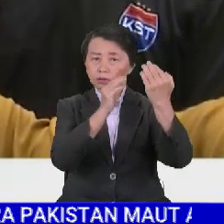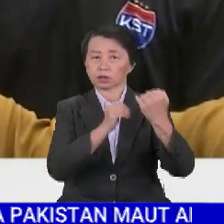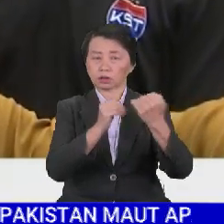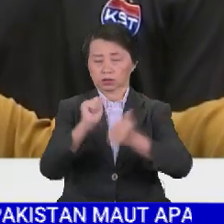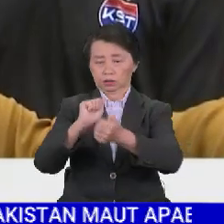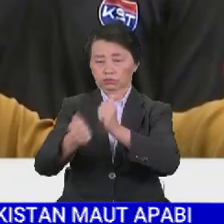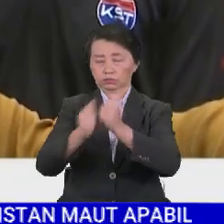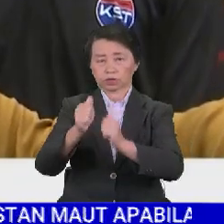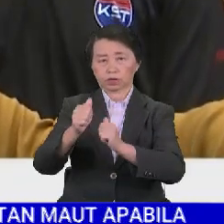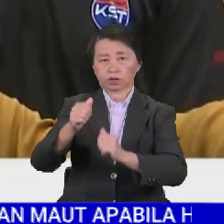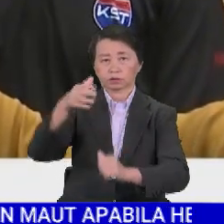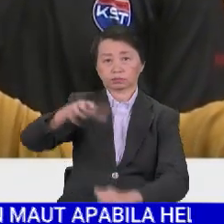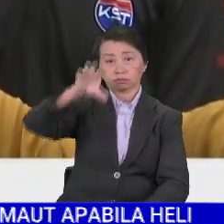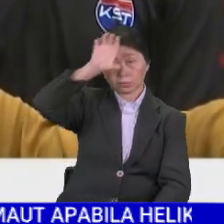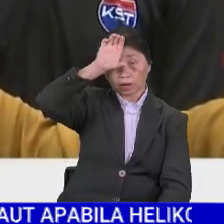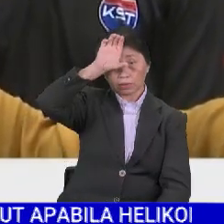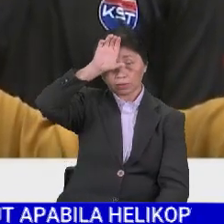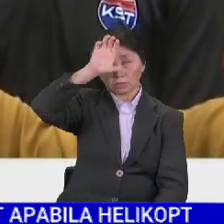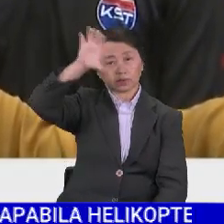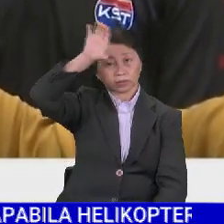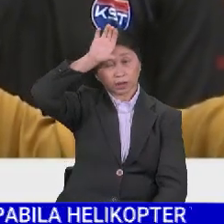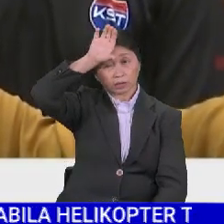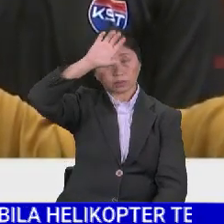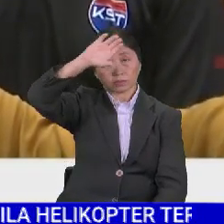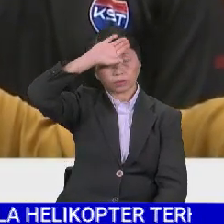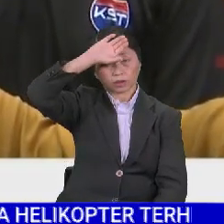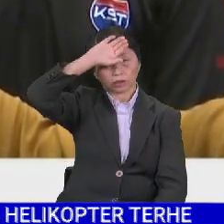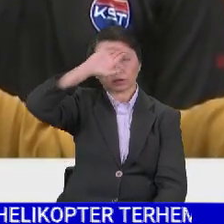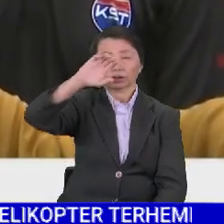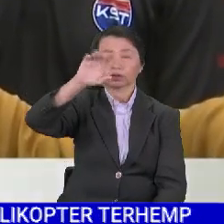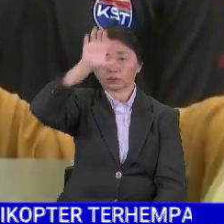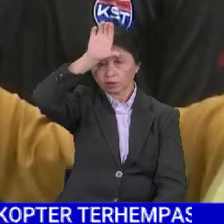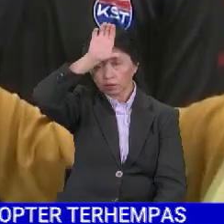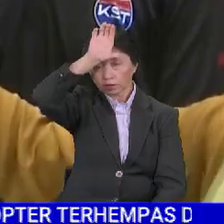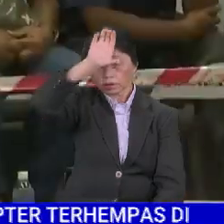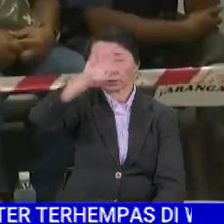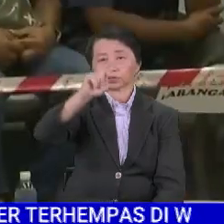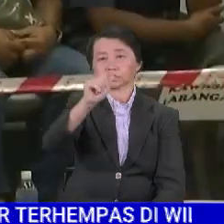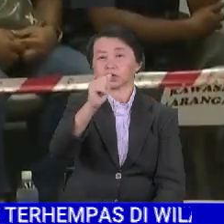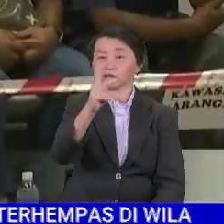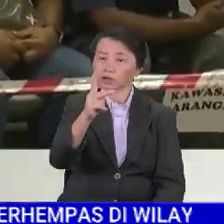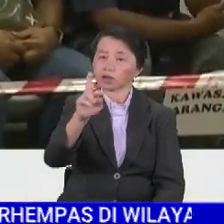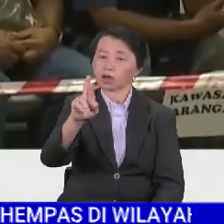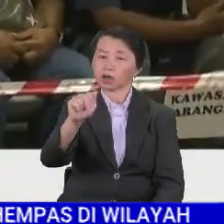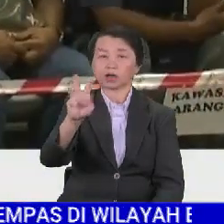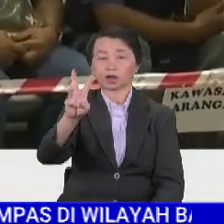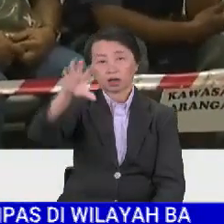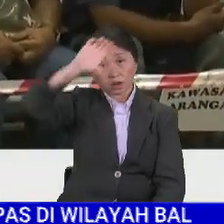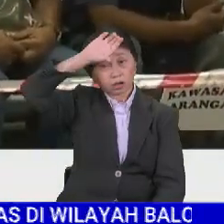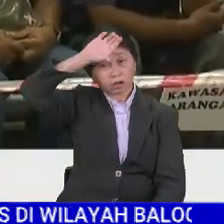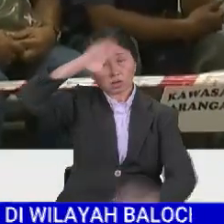sukan takraw ini yang sememangnya sukan yang sangat popular di